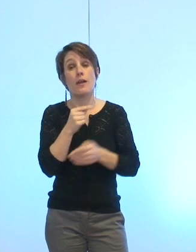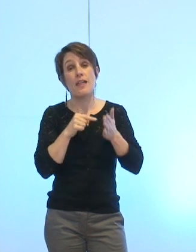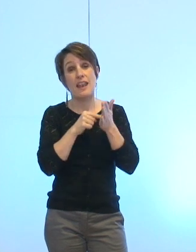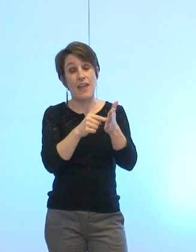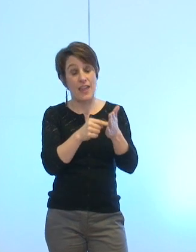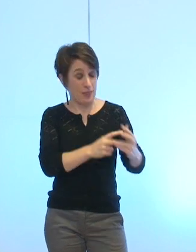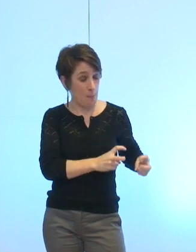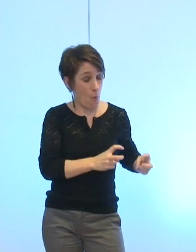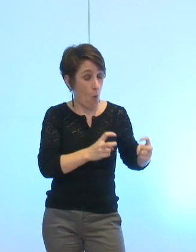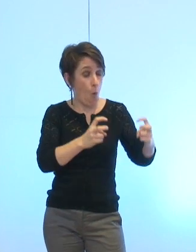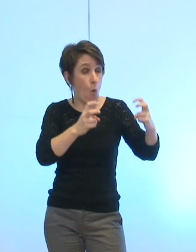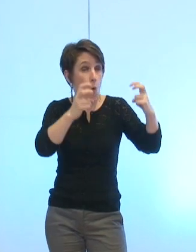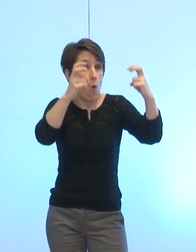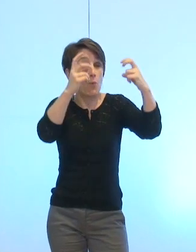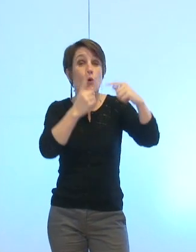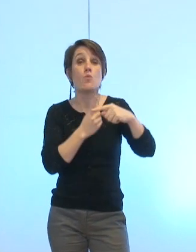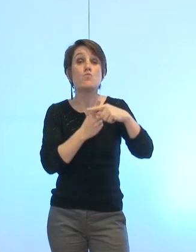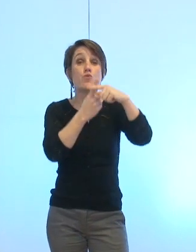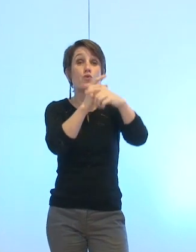118 millions